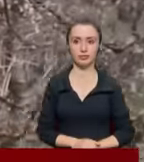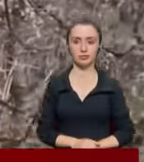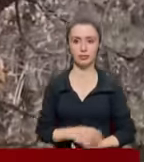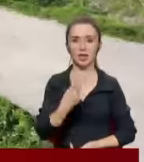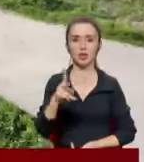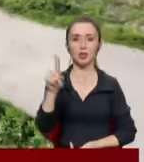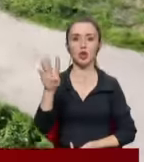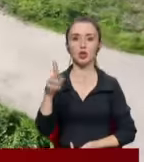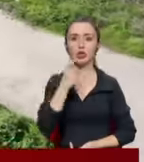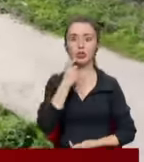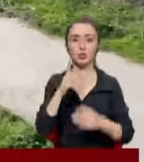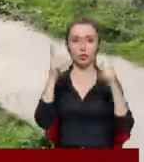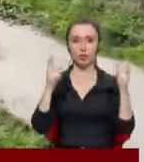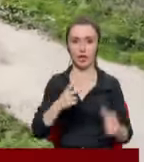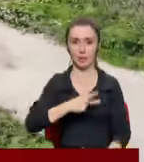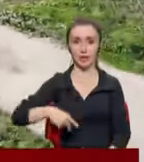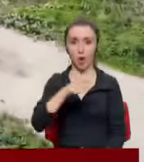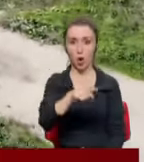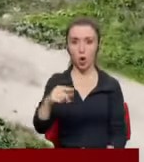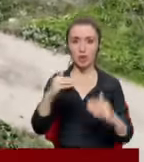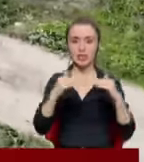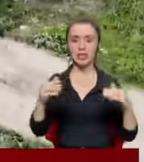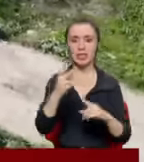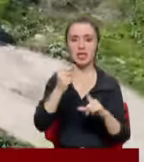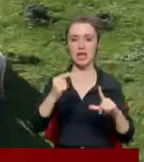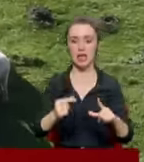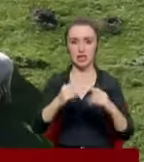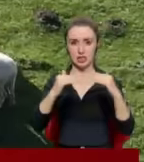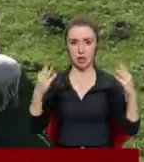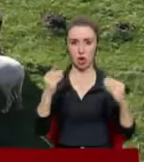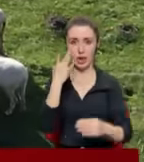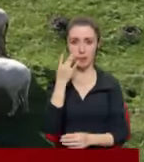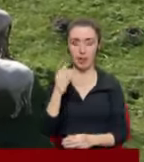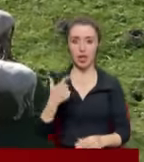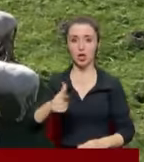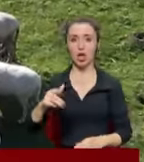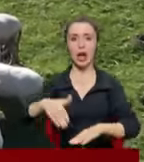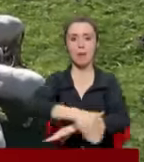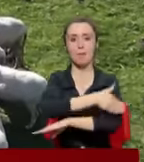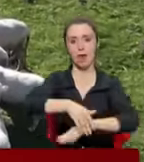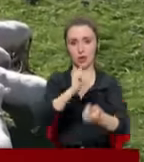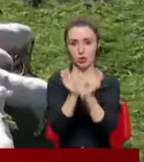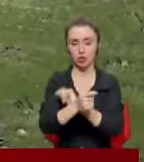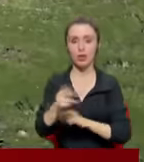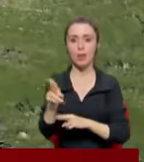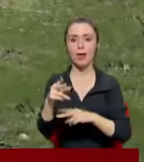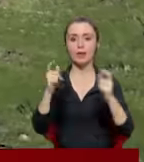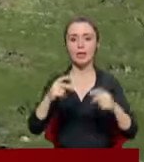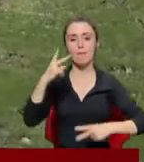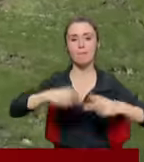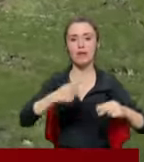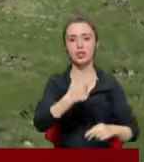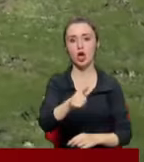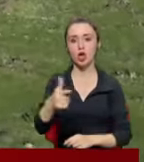2014 yılında büyükşehir belediyelerinin sınırları il Mülki sınırı olarak belirlendi köyler mahalleye dönüştü Balıkesir'de de bazı